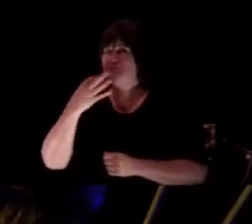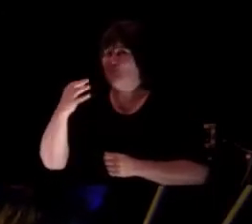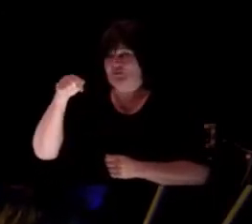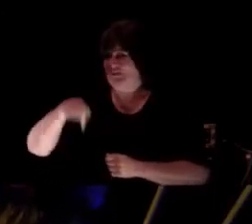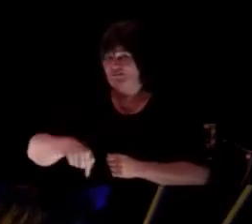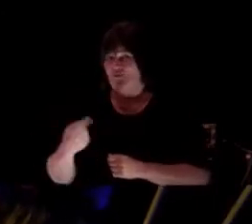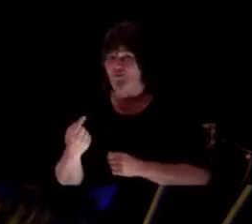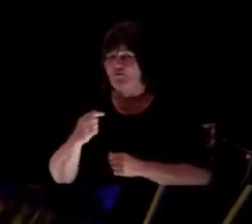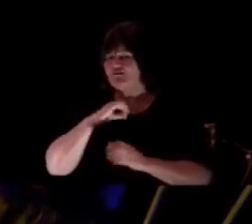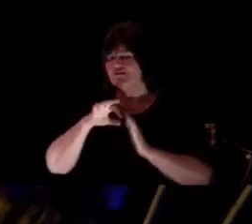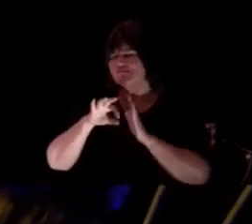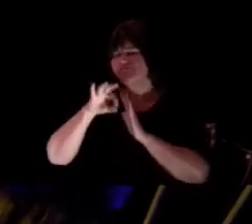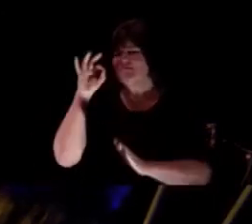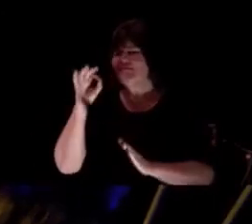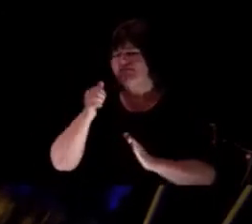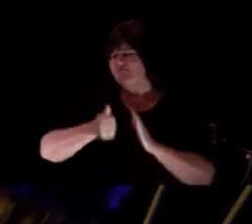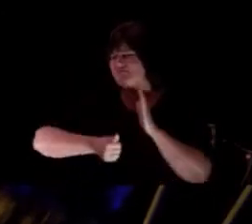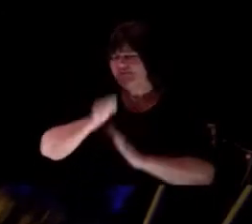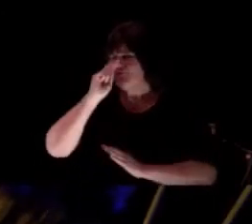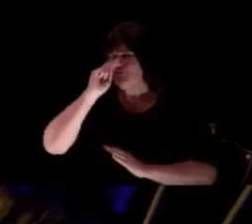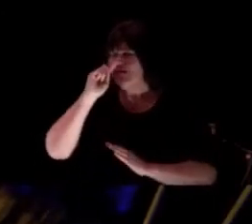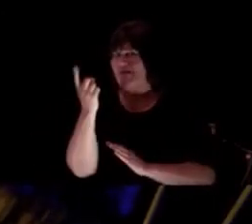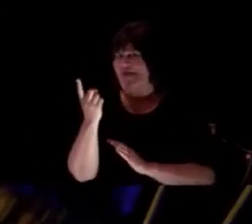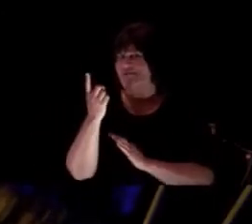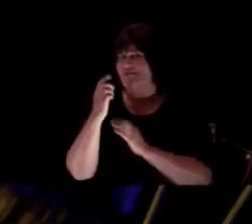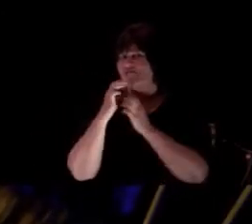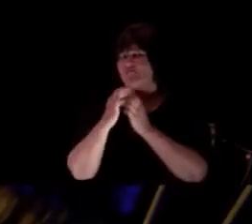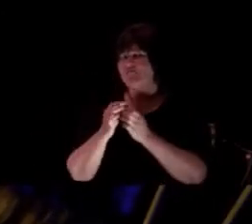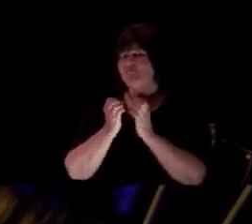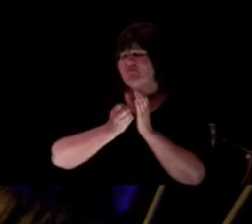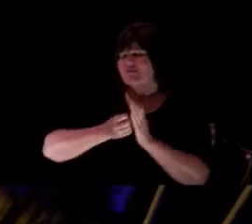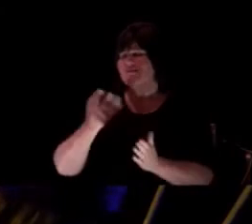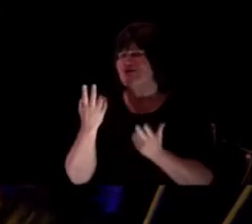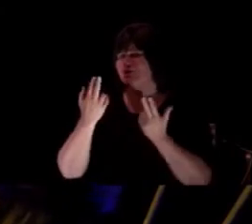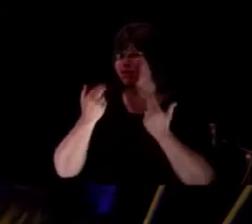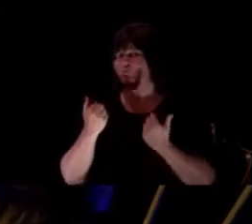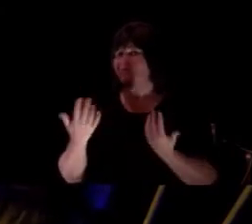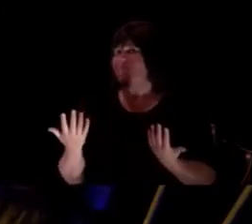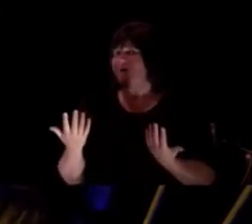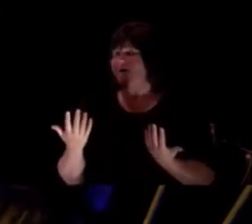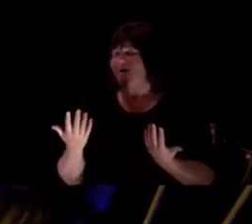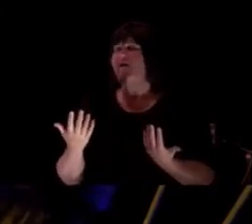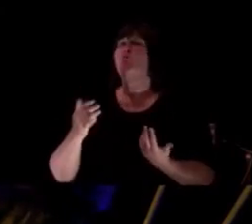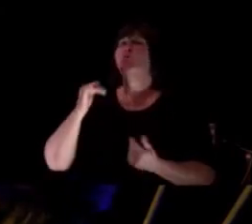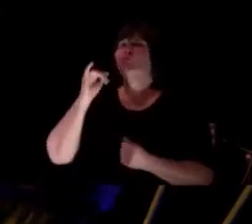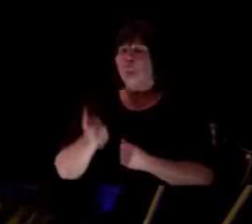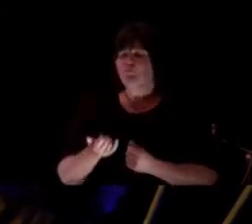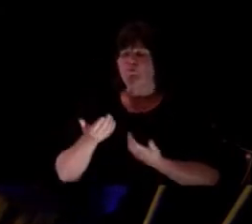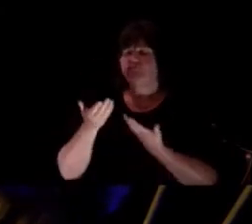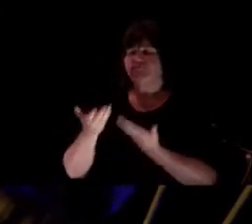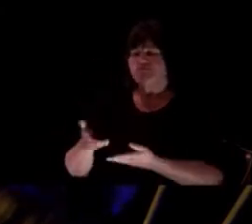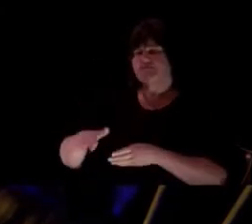tenker viktigst med verdien ydmykhet. Og det å vise følelser.